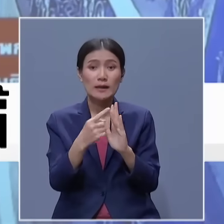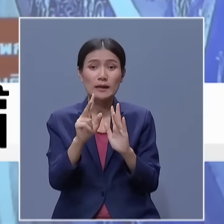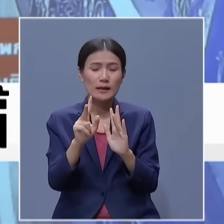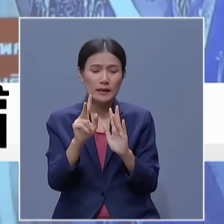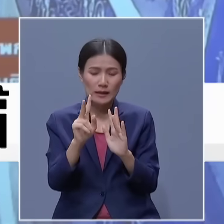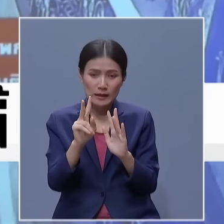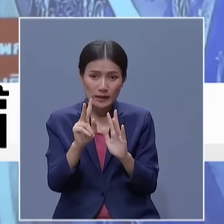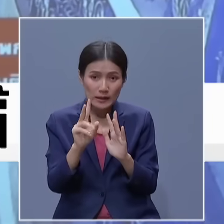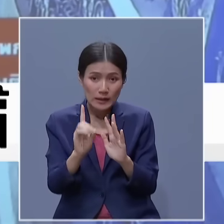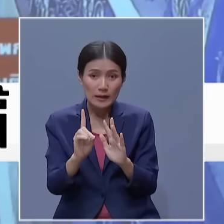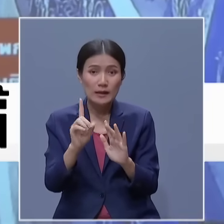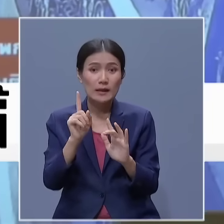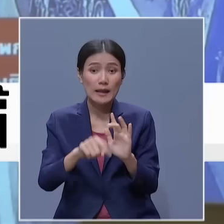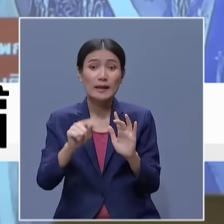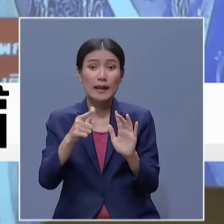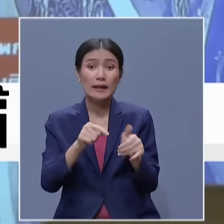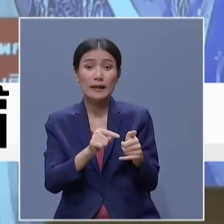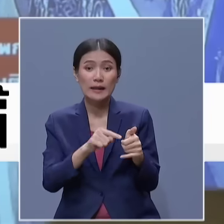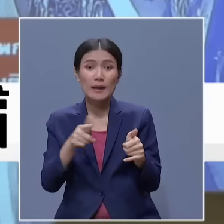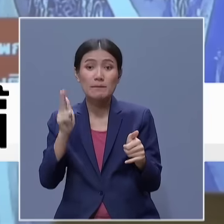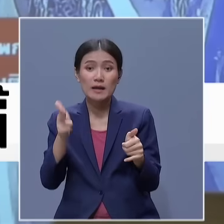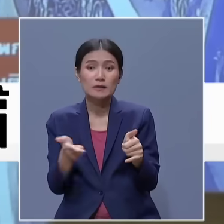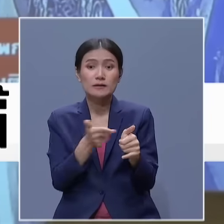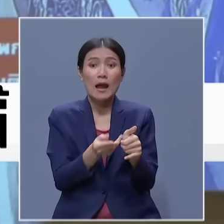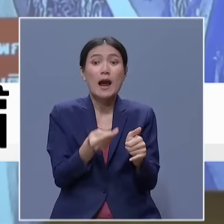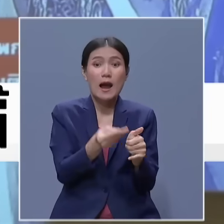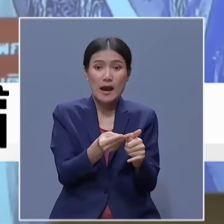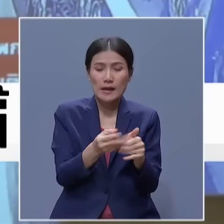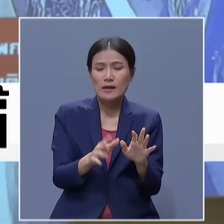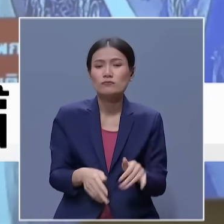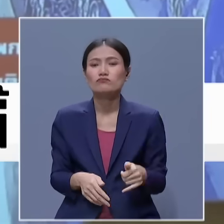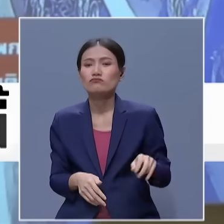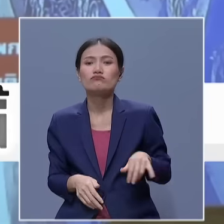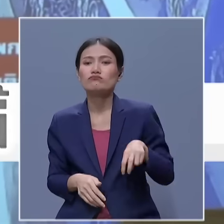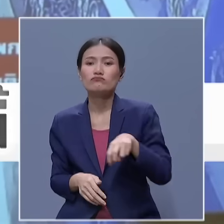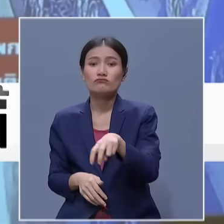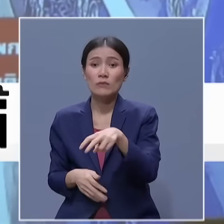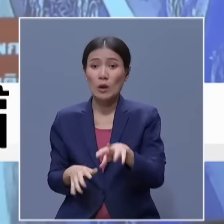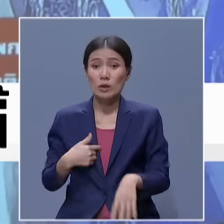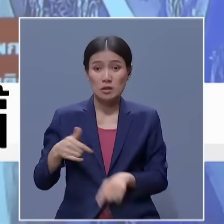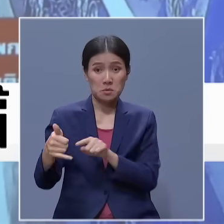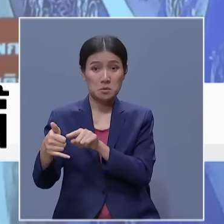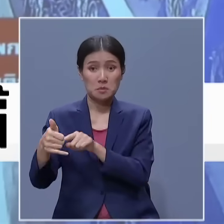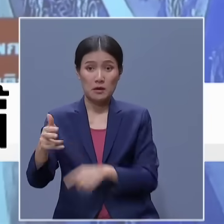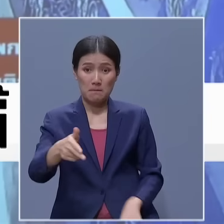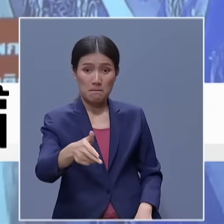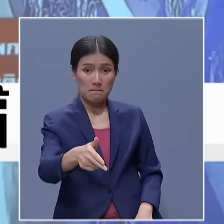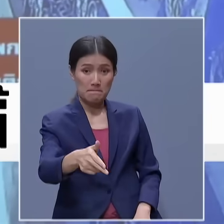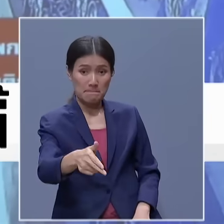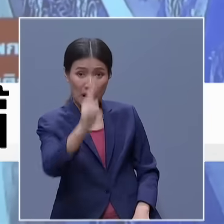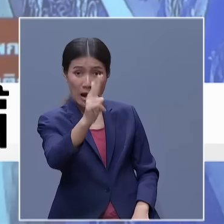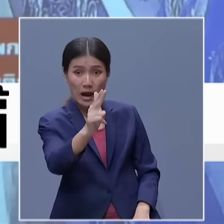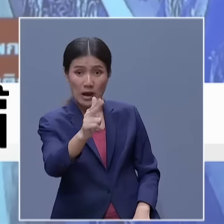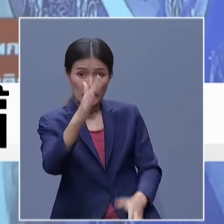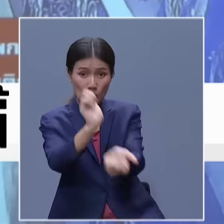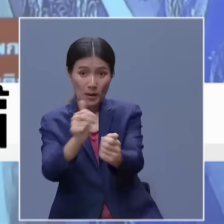ากมือปืนลั่นไกก็คือนายหน่องเนี่ยหลังจากยิงตำรวจแล้วนะครับนายเด้งก็มีการชักปืนออกมาลักษณะคล้